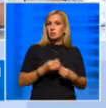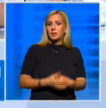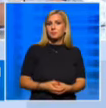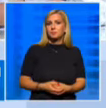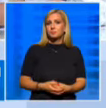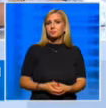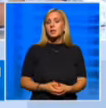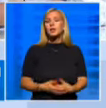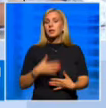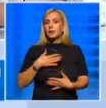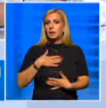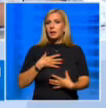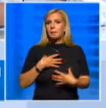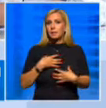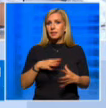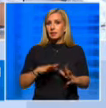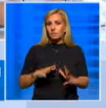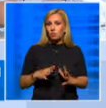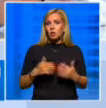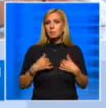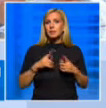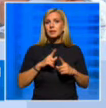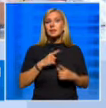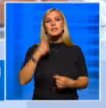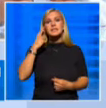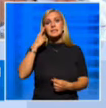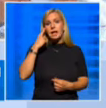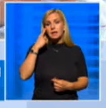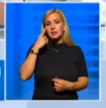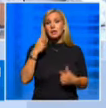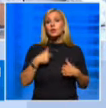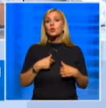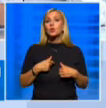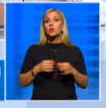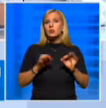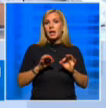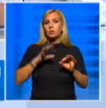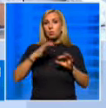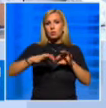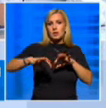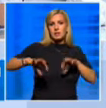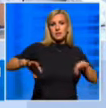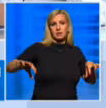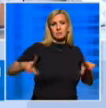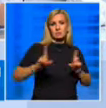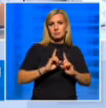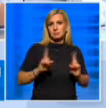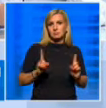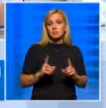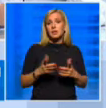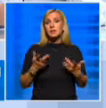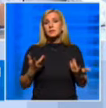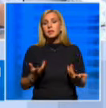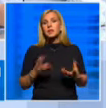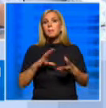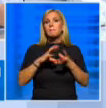тревога, има непознание, но реална поляризация и остро недоверие няма. Дали е политическа